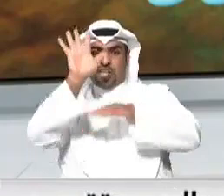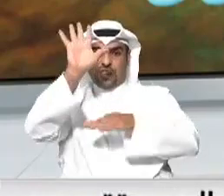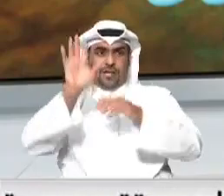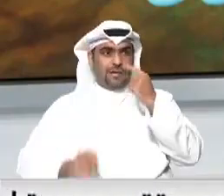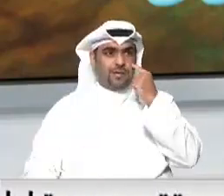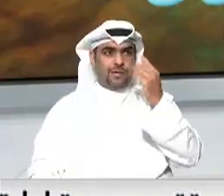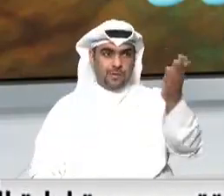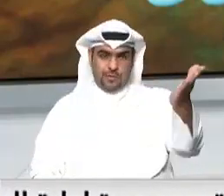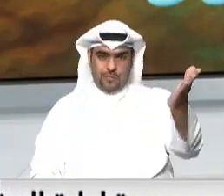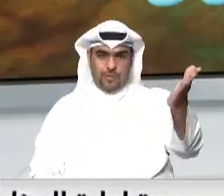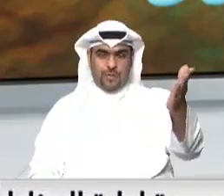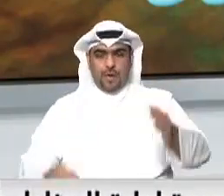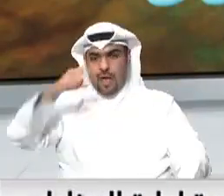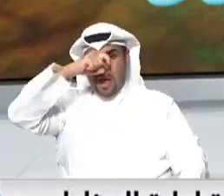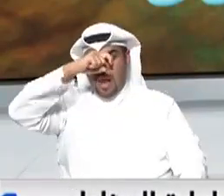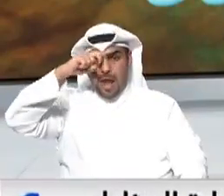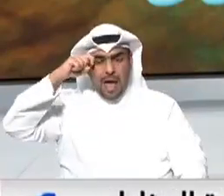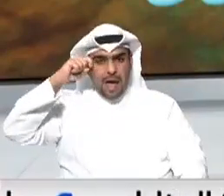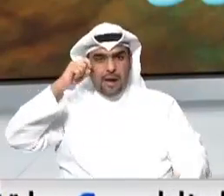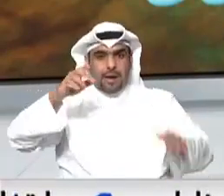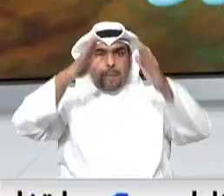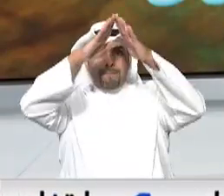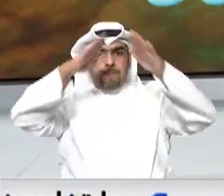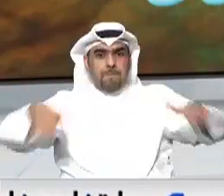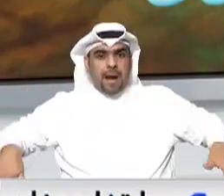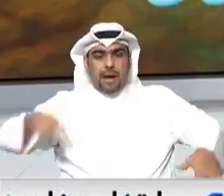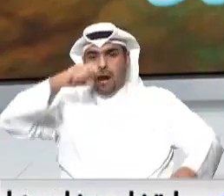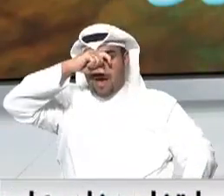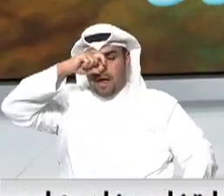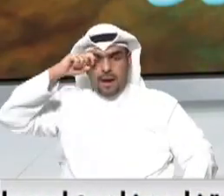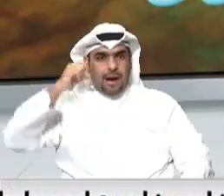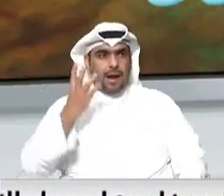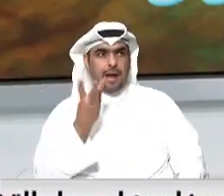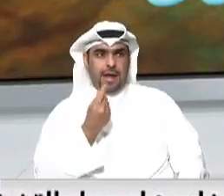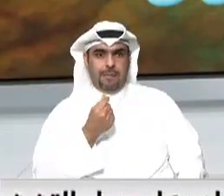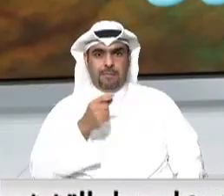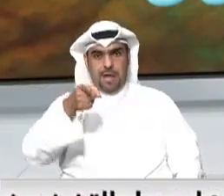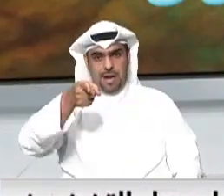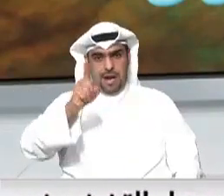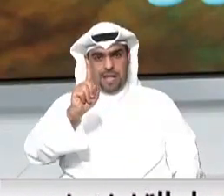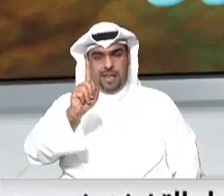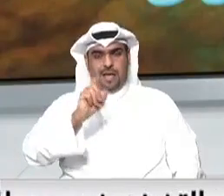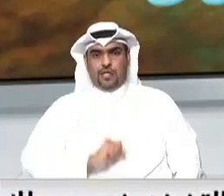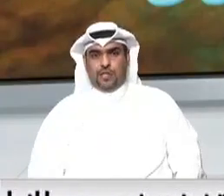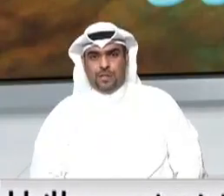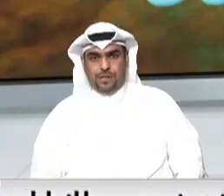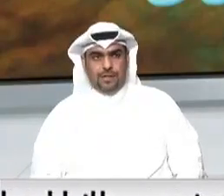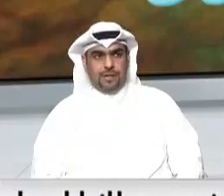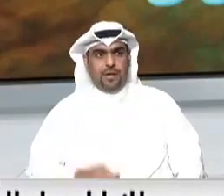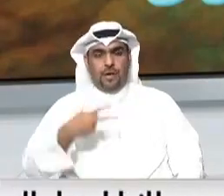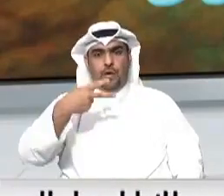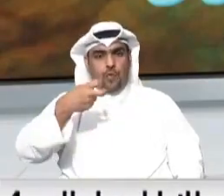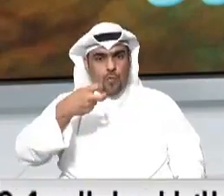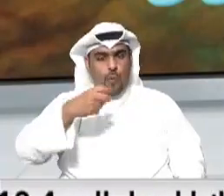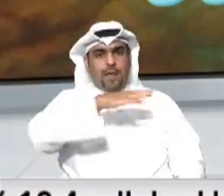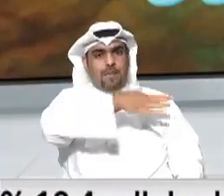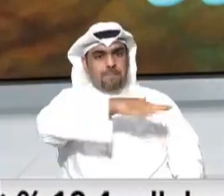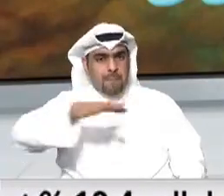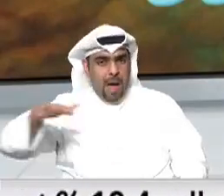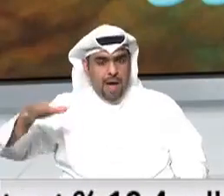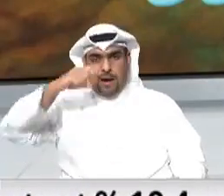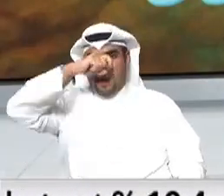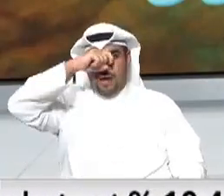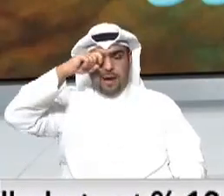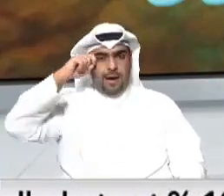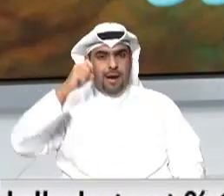تتفاوت ما بين 11 درجه مئويه في المناطق الصحراويه منطقه اي شقايا والسالمي مناطق الوسطى والساحليه متفاوته ما بين